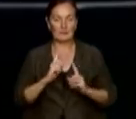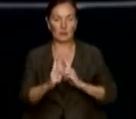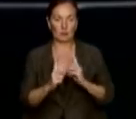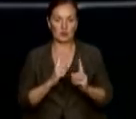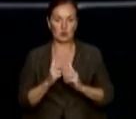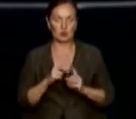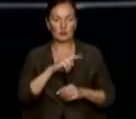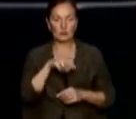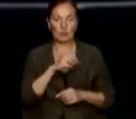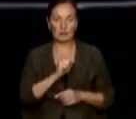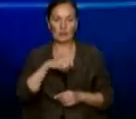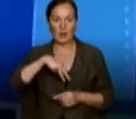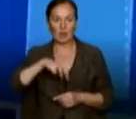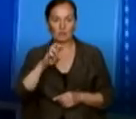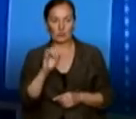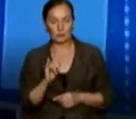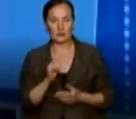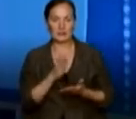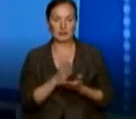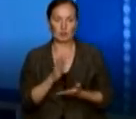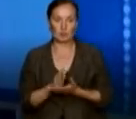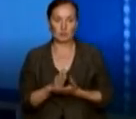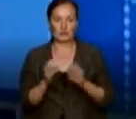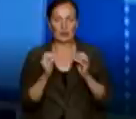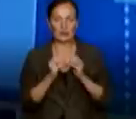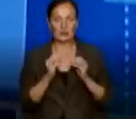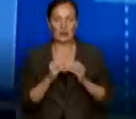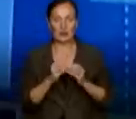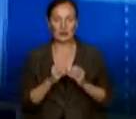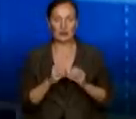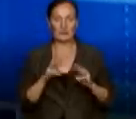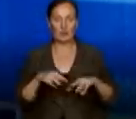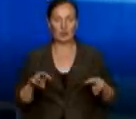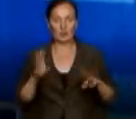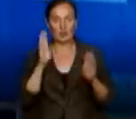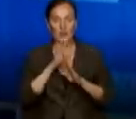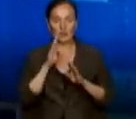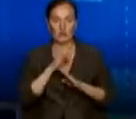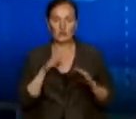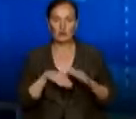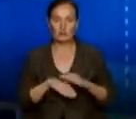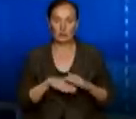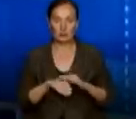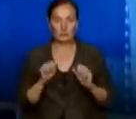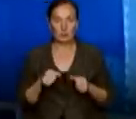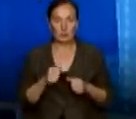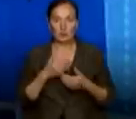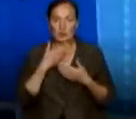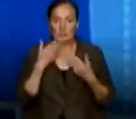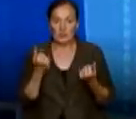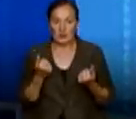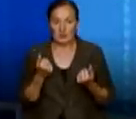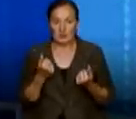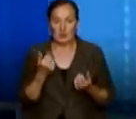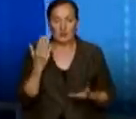існуючу. Тобто, ну, це десятки мільйонів. Екологічний фонд може й не мати всіх коштів одночасно, але якщо з року в рік систематично буде